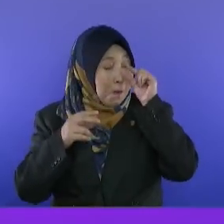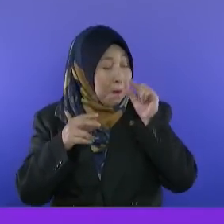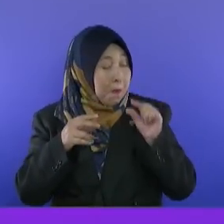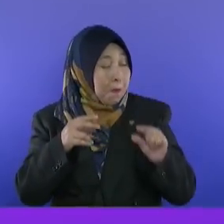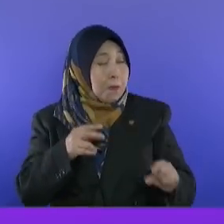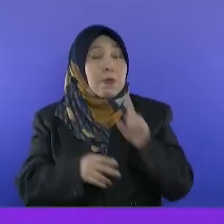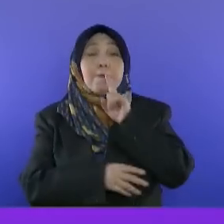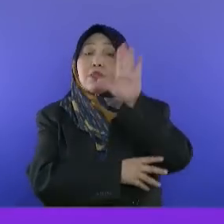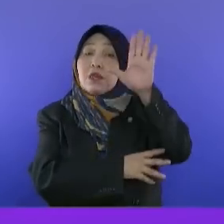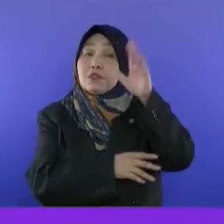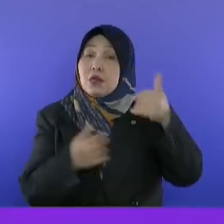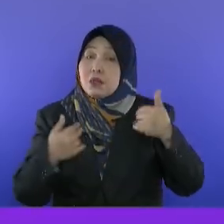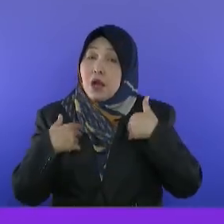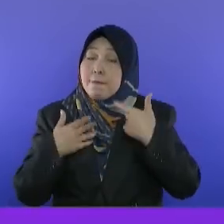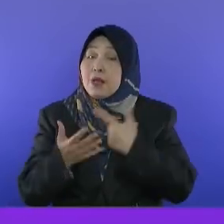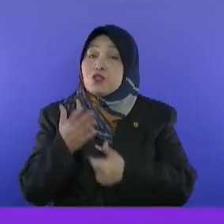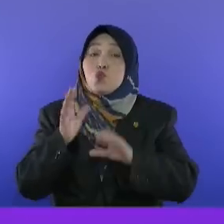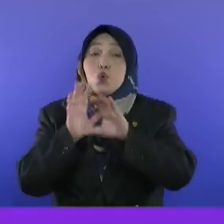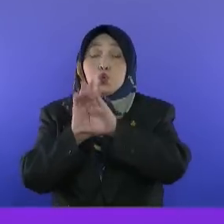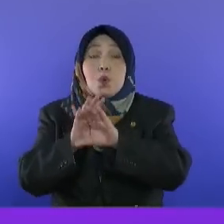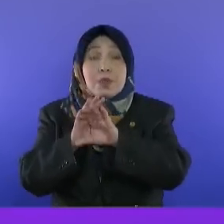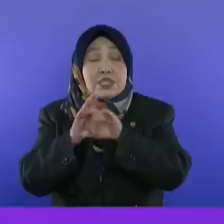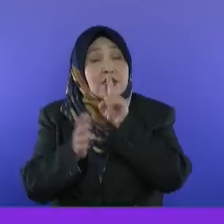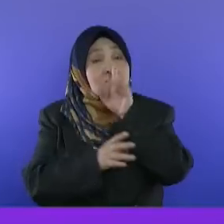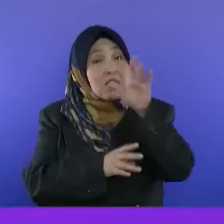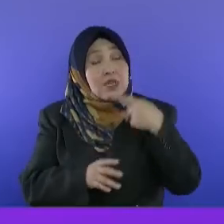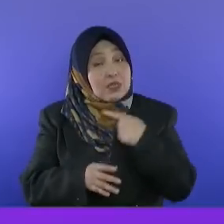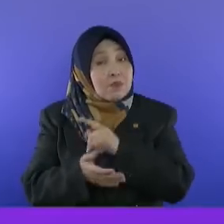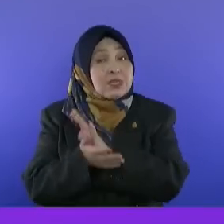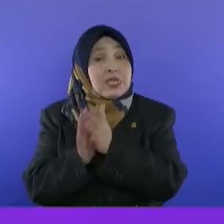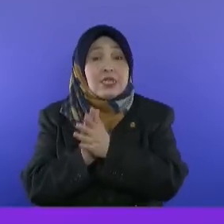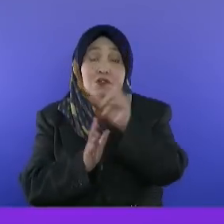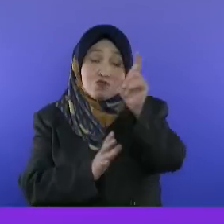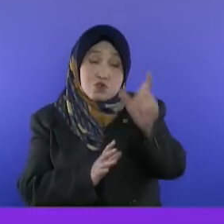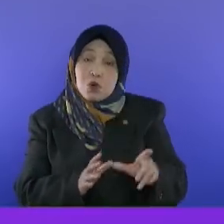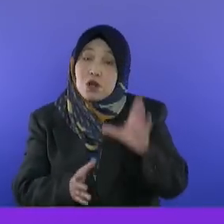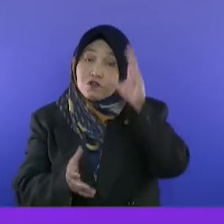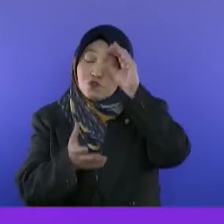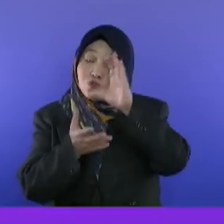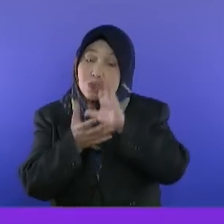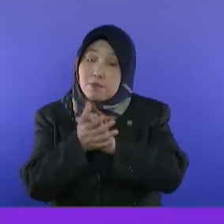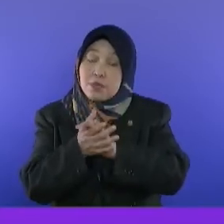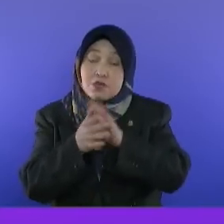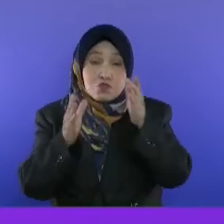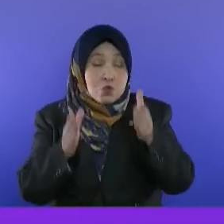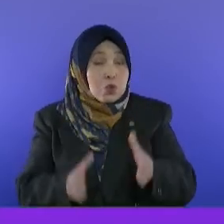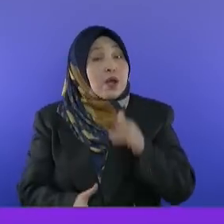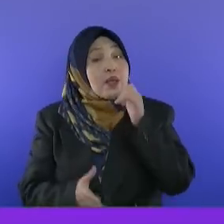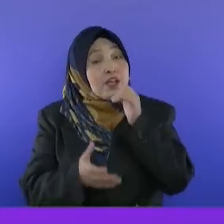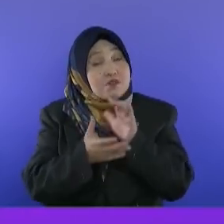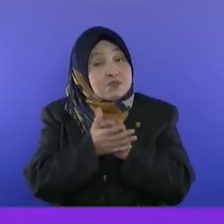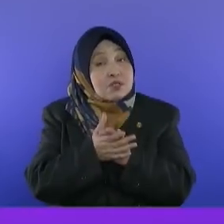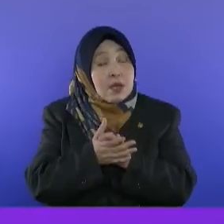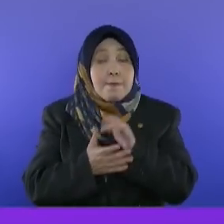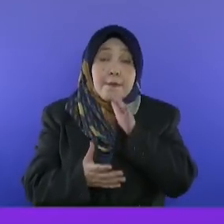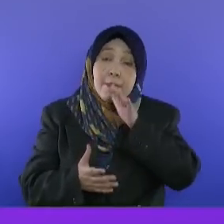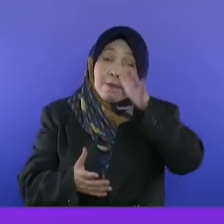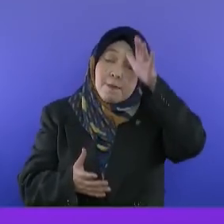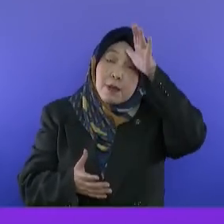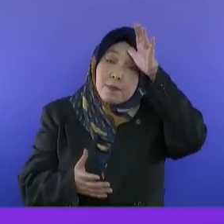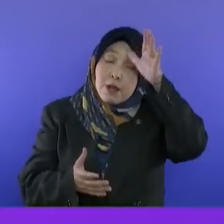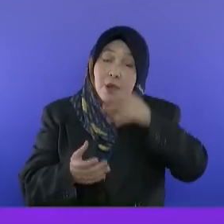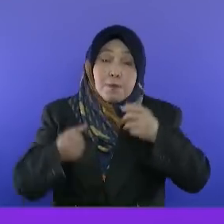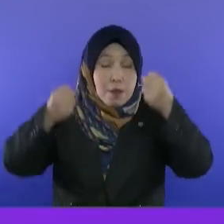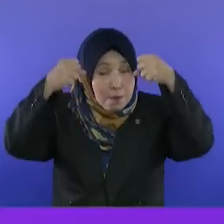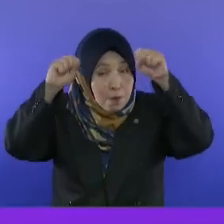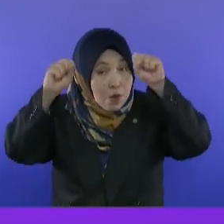perjanjian yang adil Apa contoh perjanjian kita apabila kita menjadi seorang suami ataupun menjadi seorang istri sebagai ibu sebagai ayah sebagai